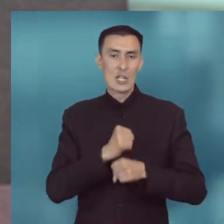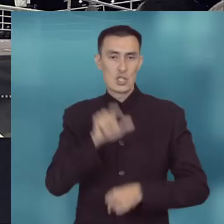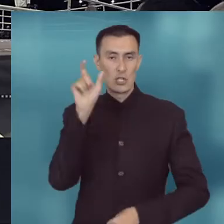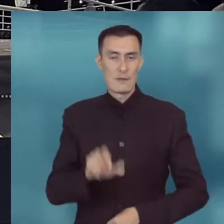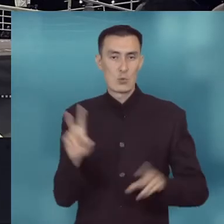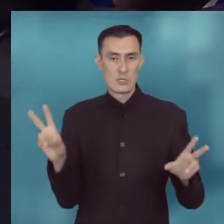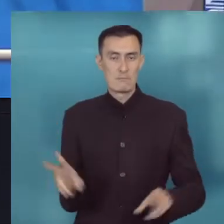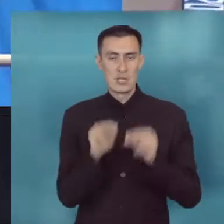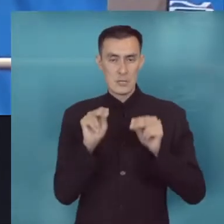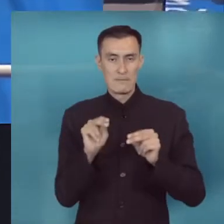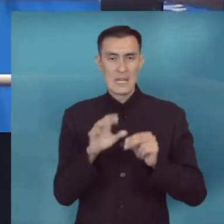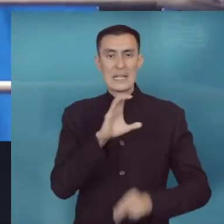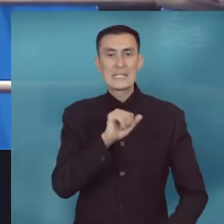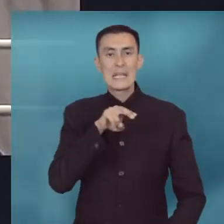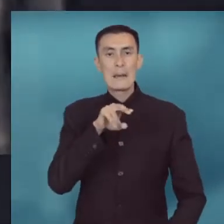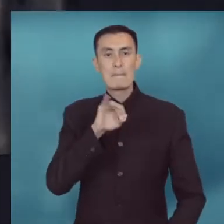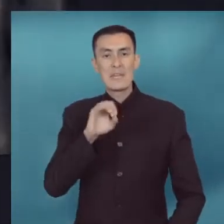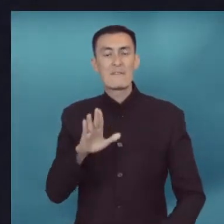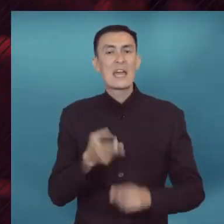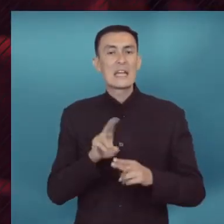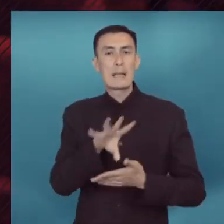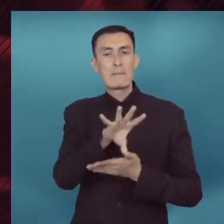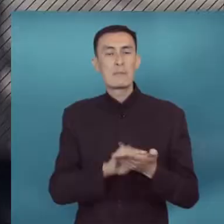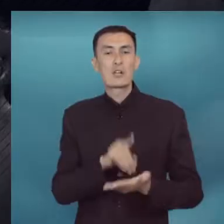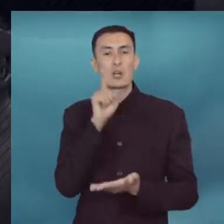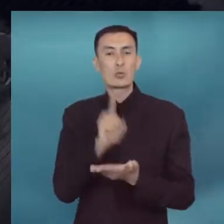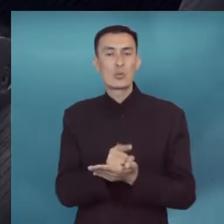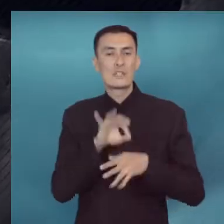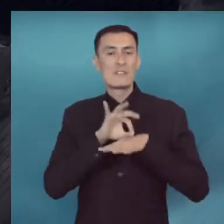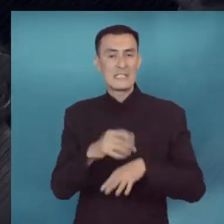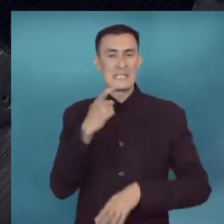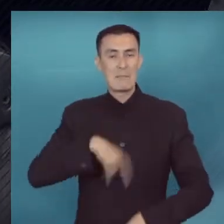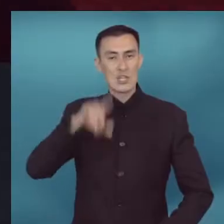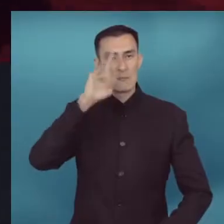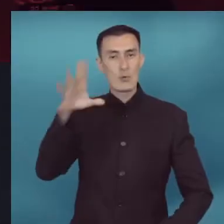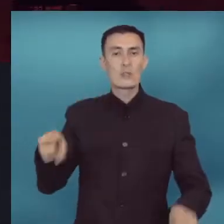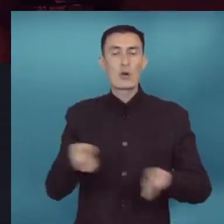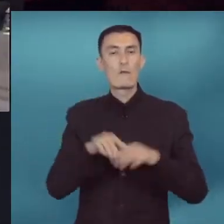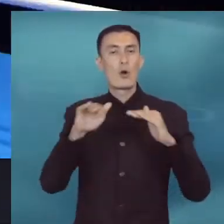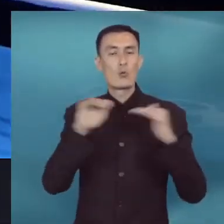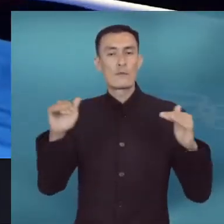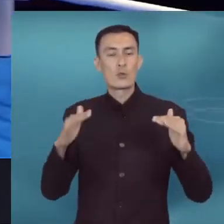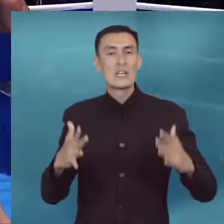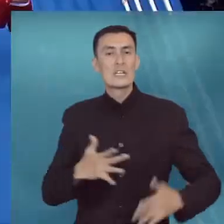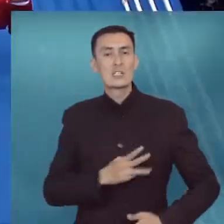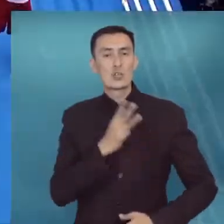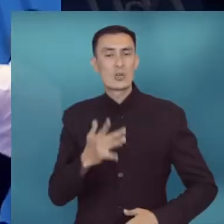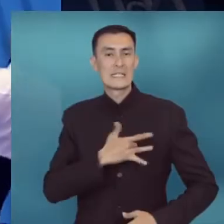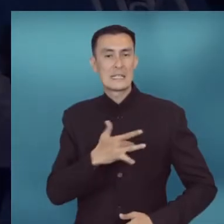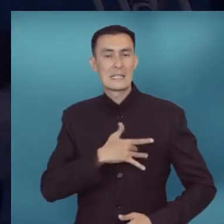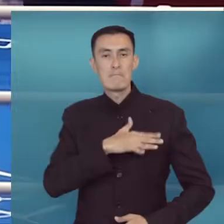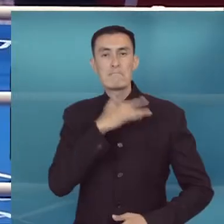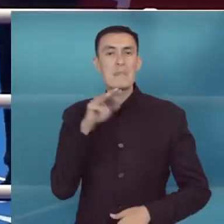успешным. Серик Сапиев – это пример того, как должен вести себя чемпион такого уровня. Он зажег сердца